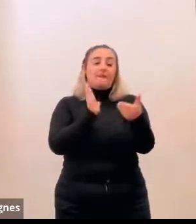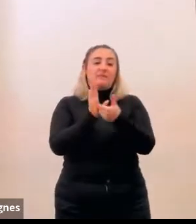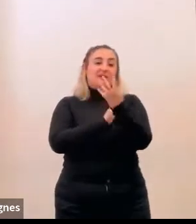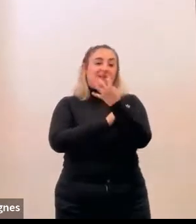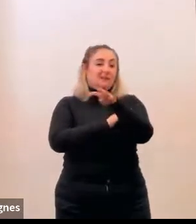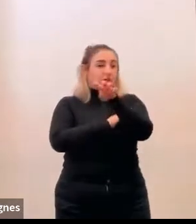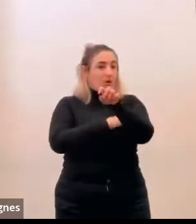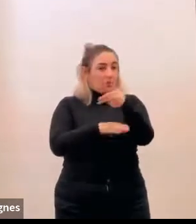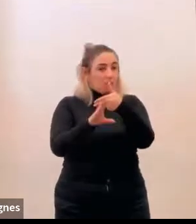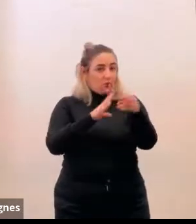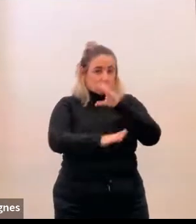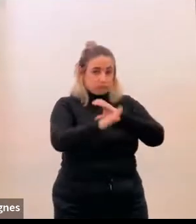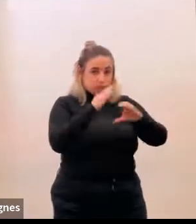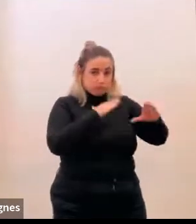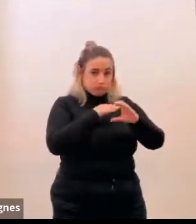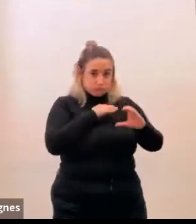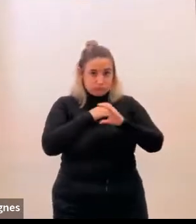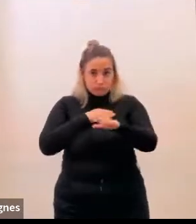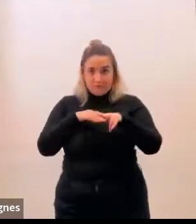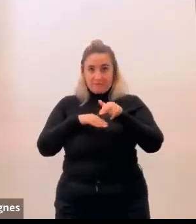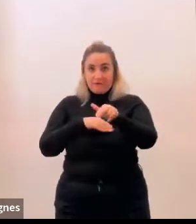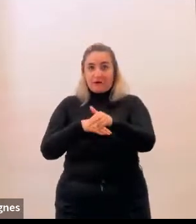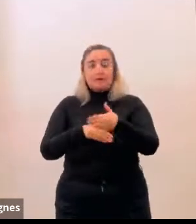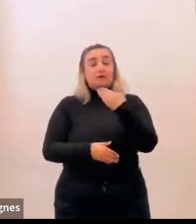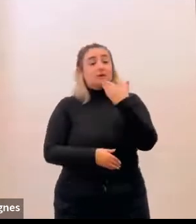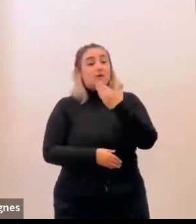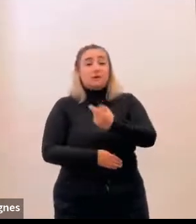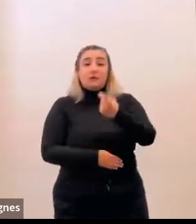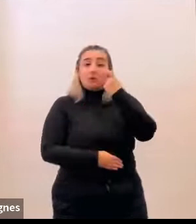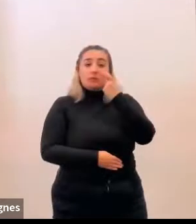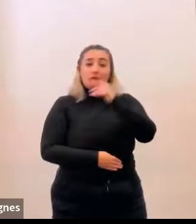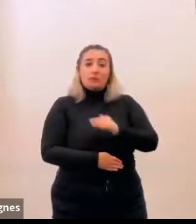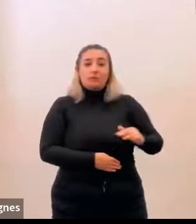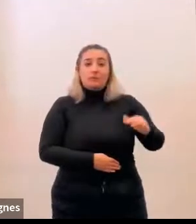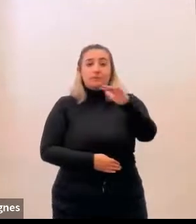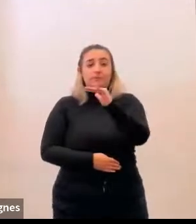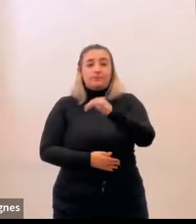euros. Merci. Y a-t-il des observations ?